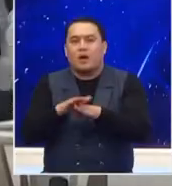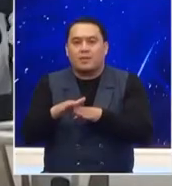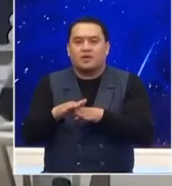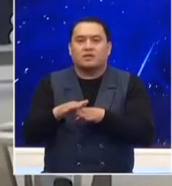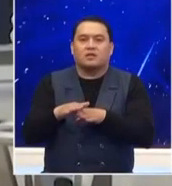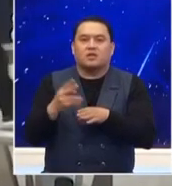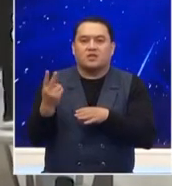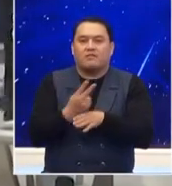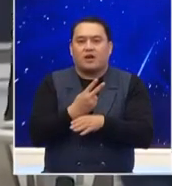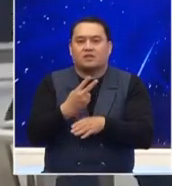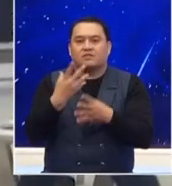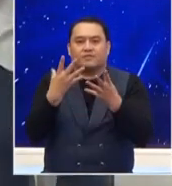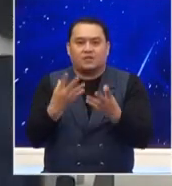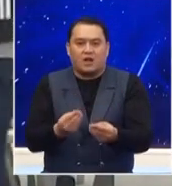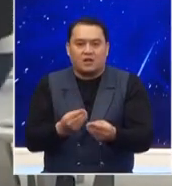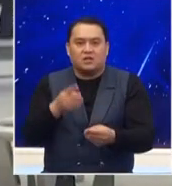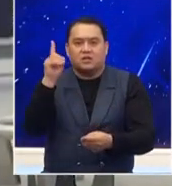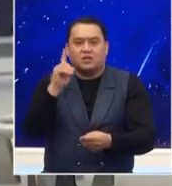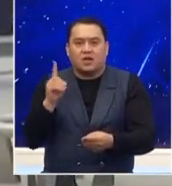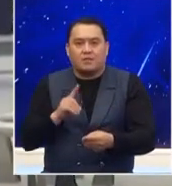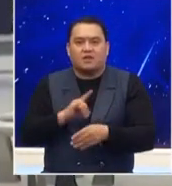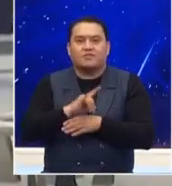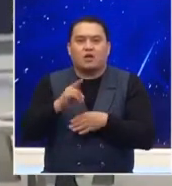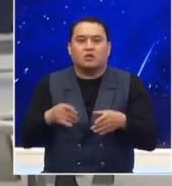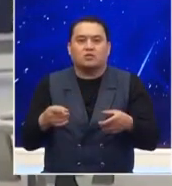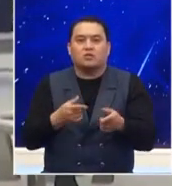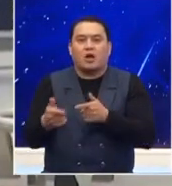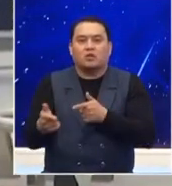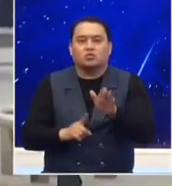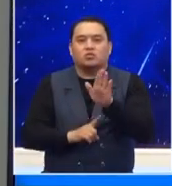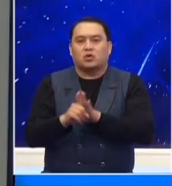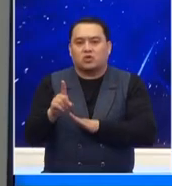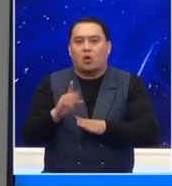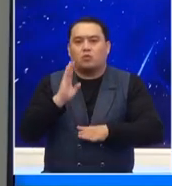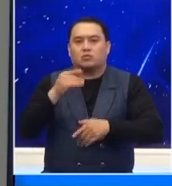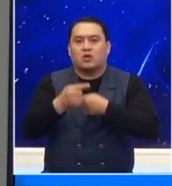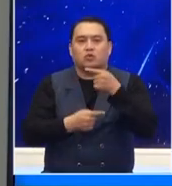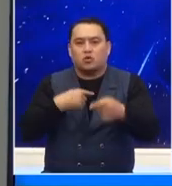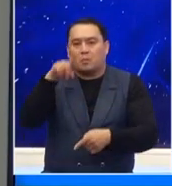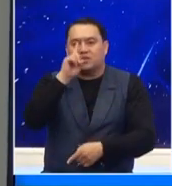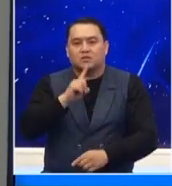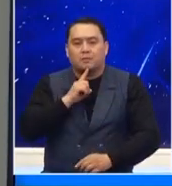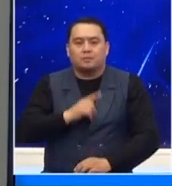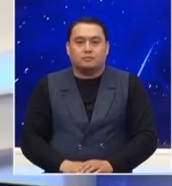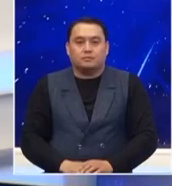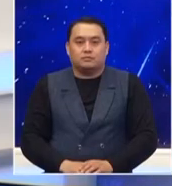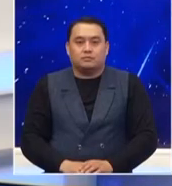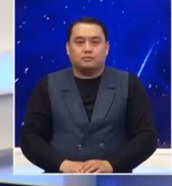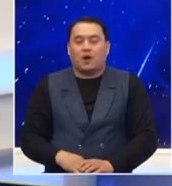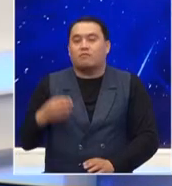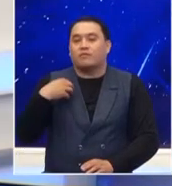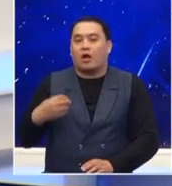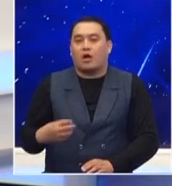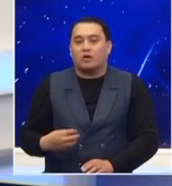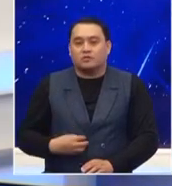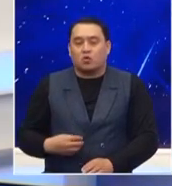в Тель-Авив 2 раза в день, а израильские авиакомпании собираются начать такие полеты в следующем месяце. Во